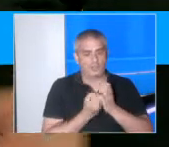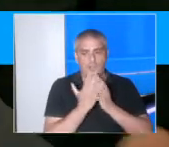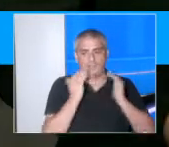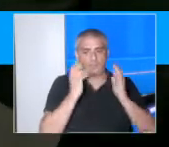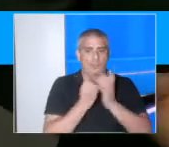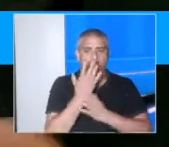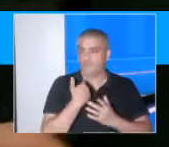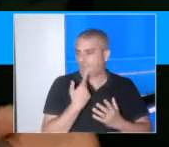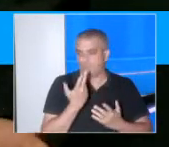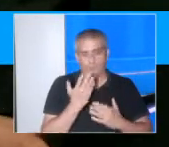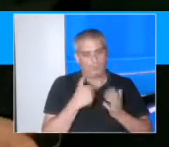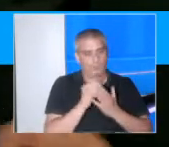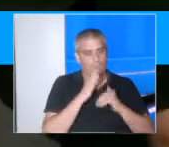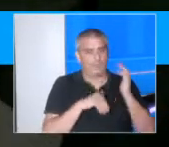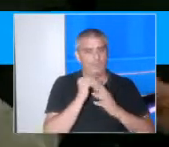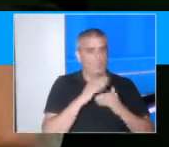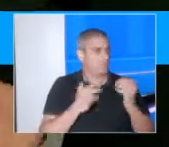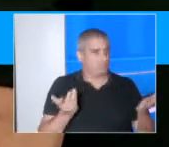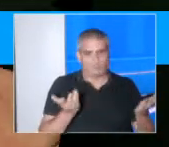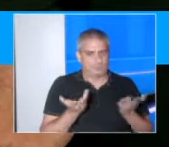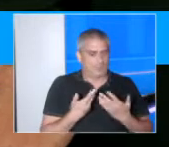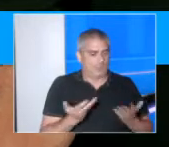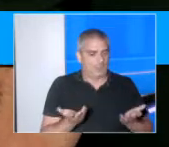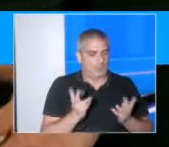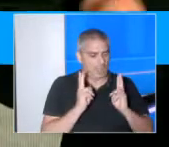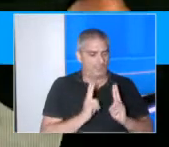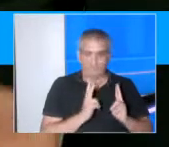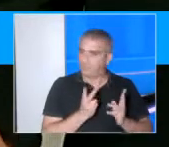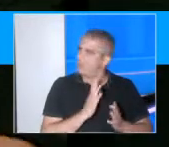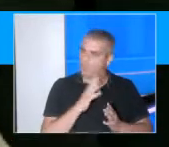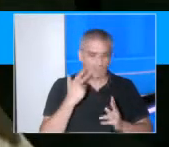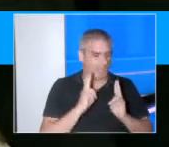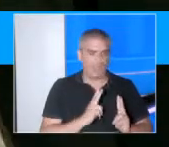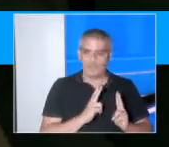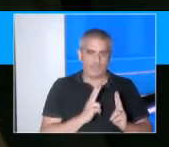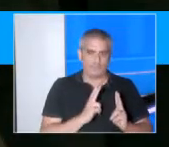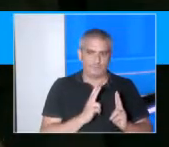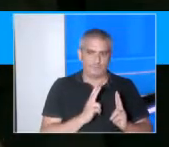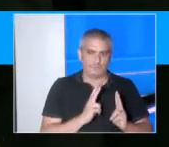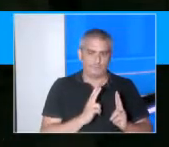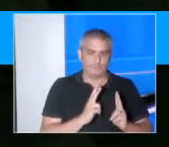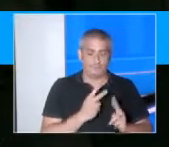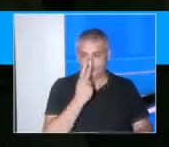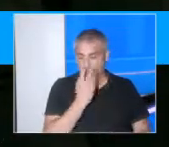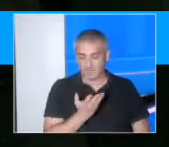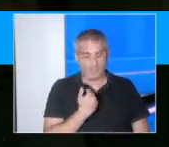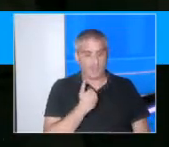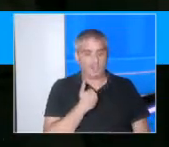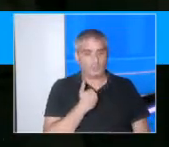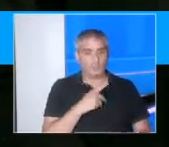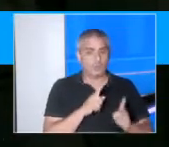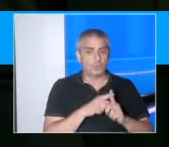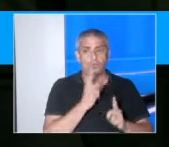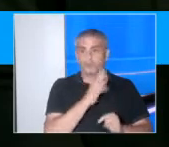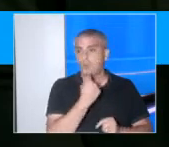אומר, אנחנו ממשיכים לבנות בהתנחלויות, אין שום הפסקה בעניין הזה, לא תהיה הקפאה. אז תראה, אנחנו, כמו